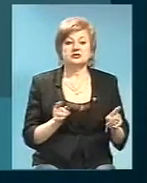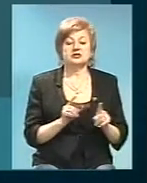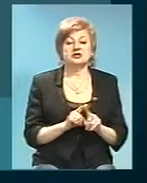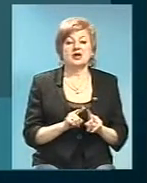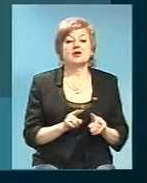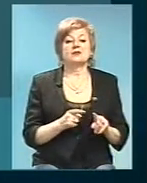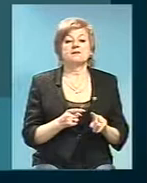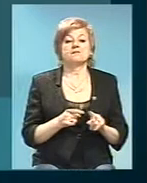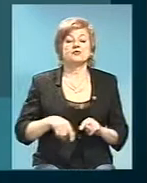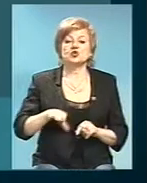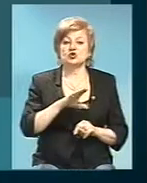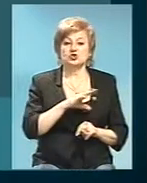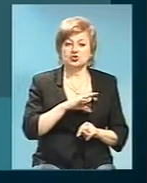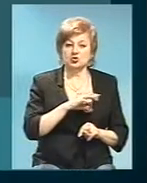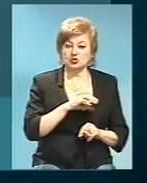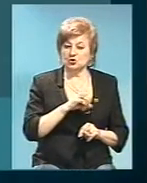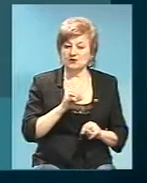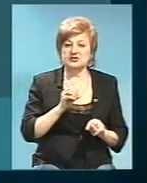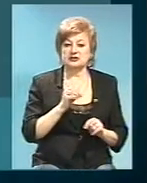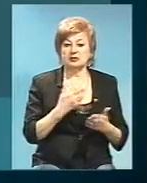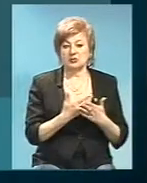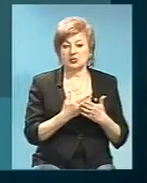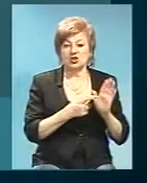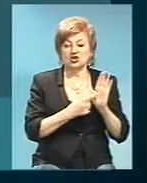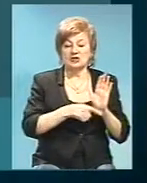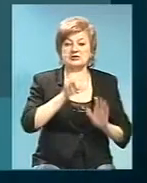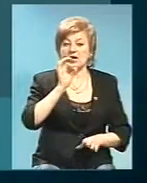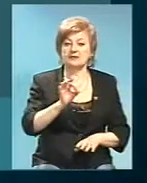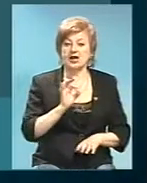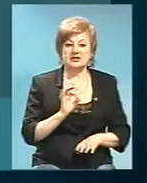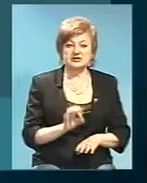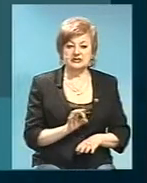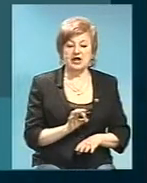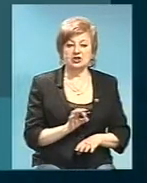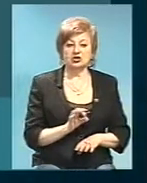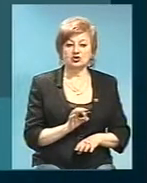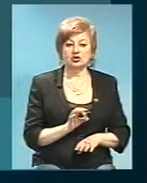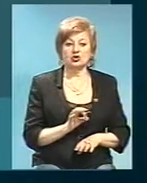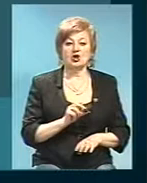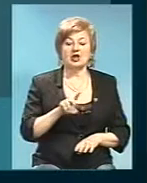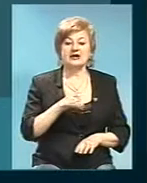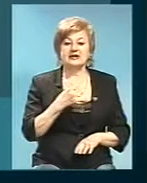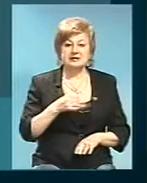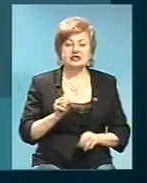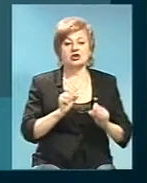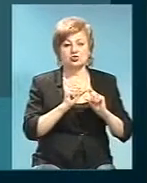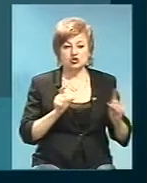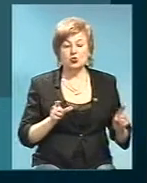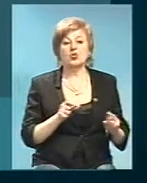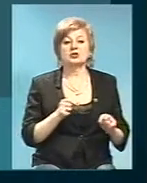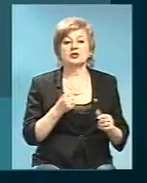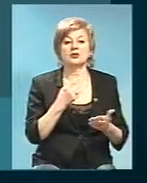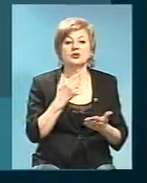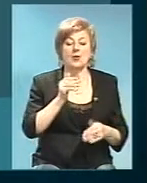міст, зокрема столиці, де було понад 50% ліцеїв, гімназії, мають у своєму